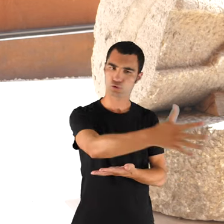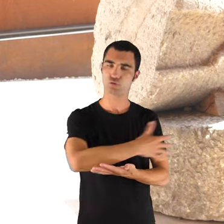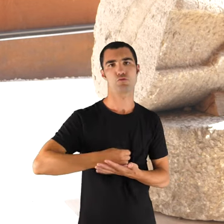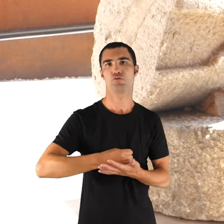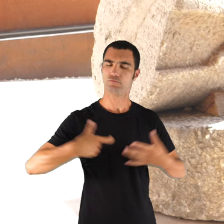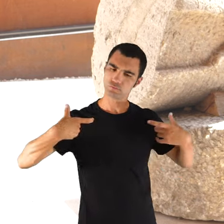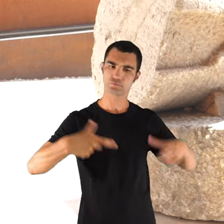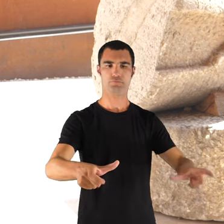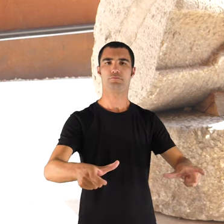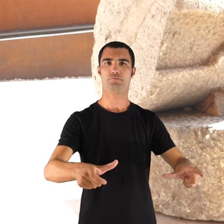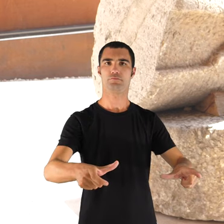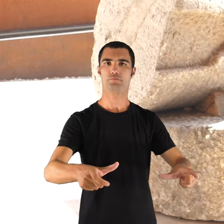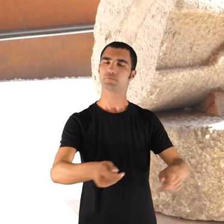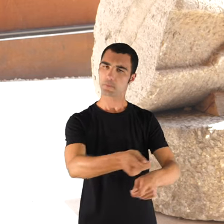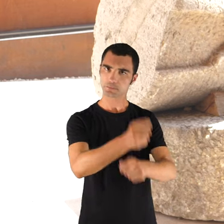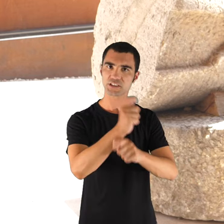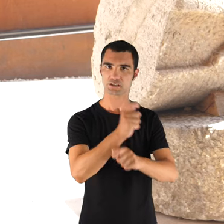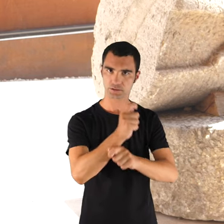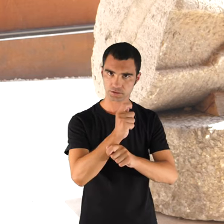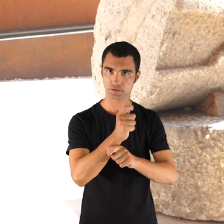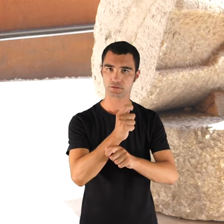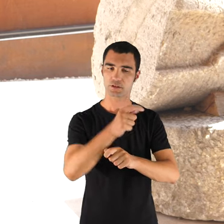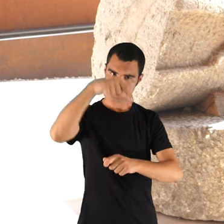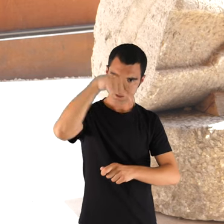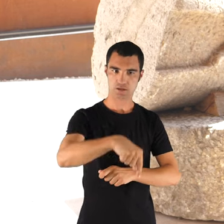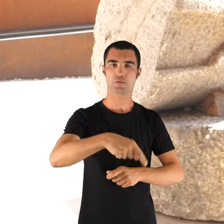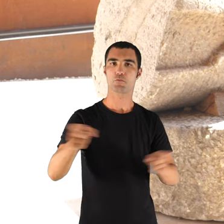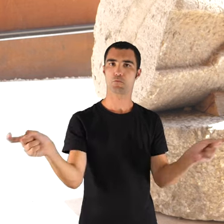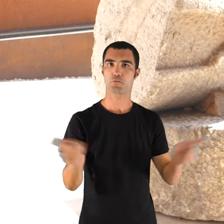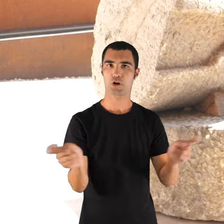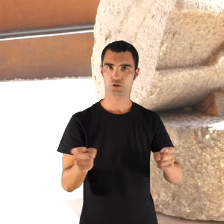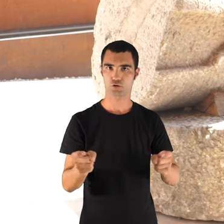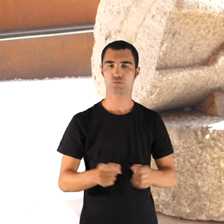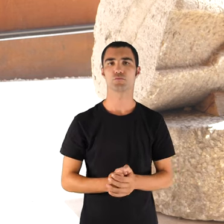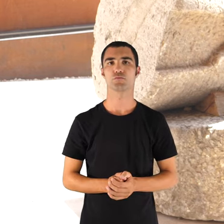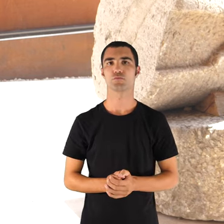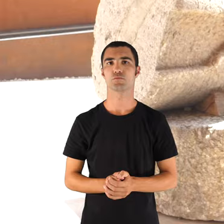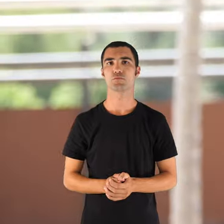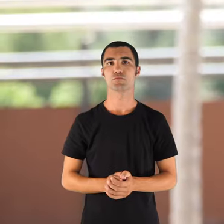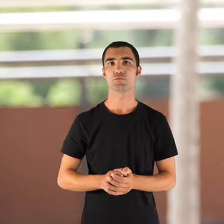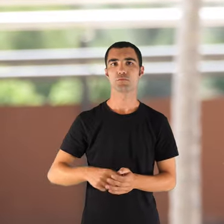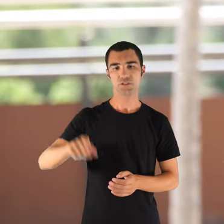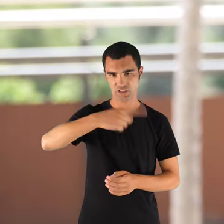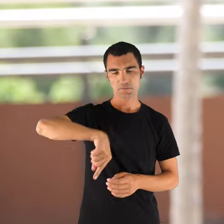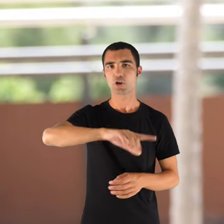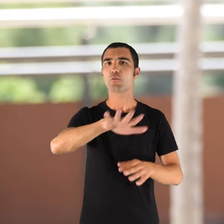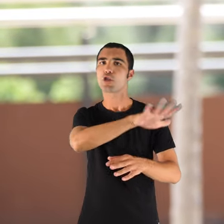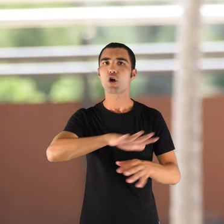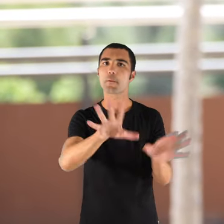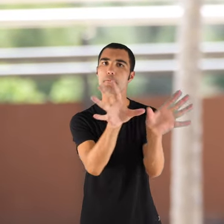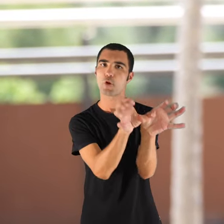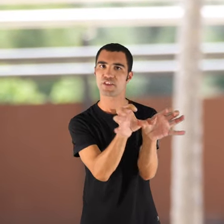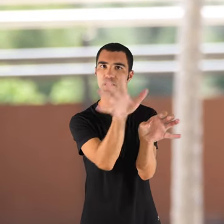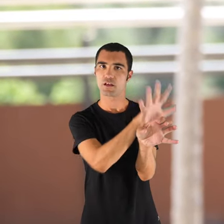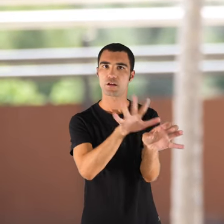de la pesca en esport i a la província, diríem. La cofradia de Solla se